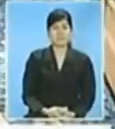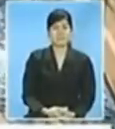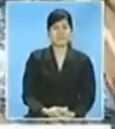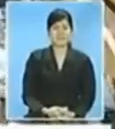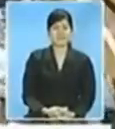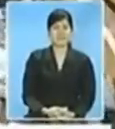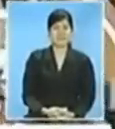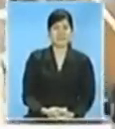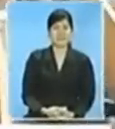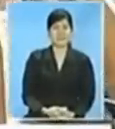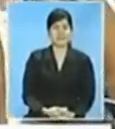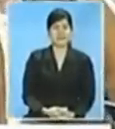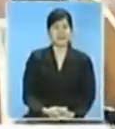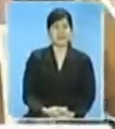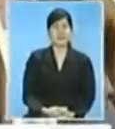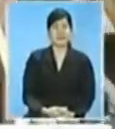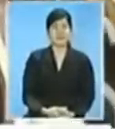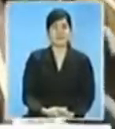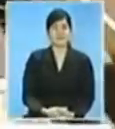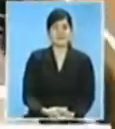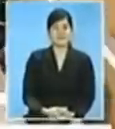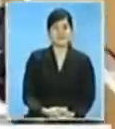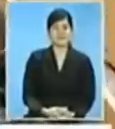เชิญข้างหลัง